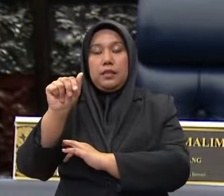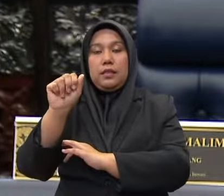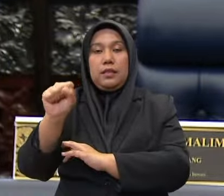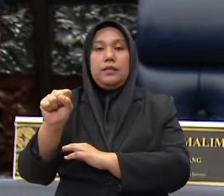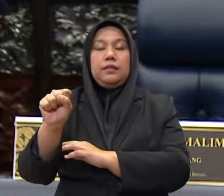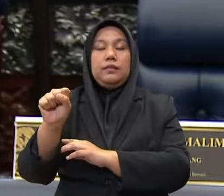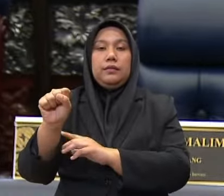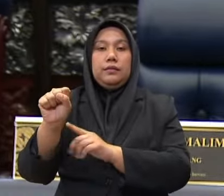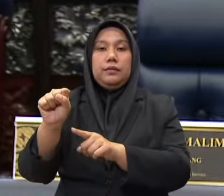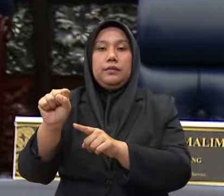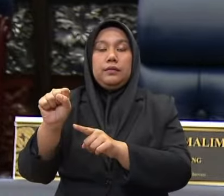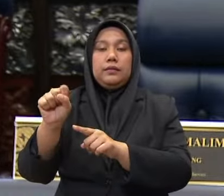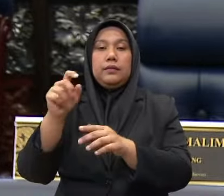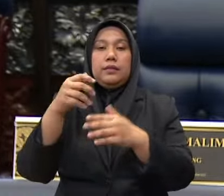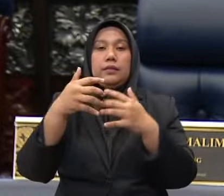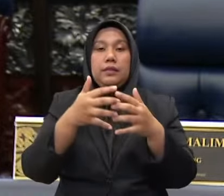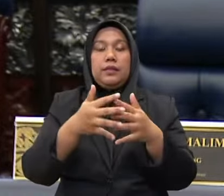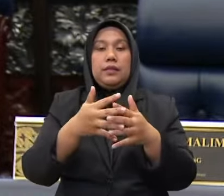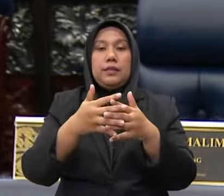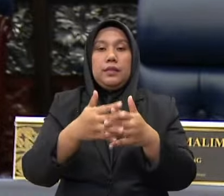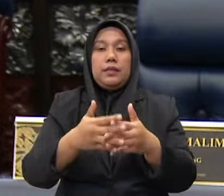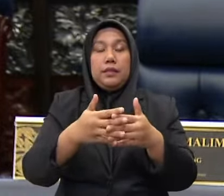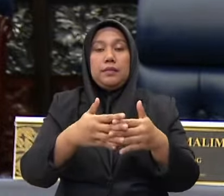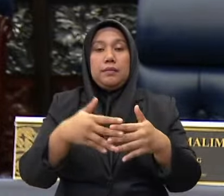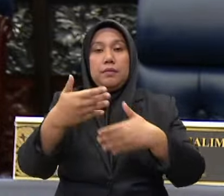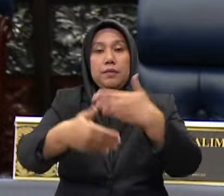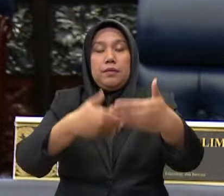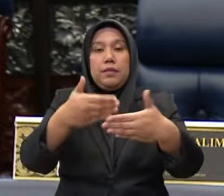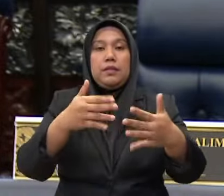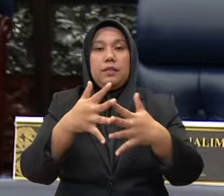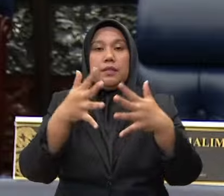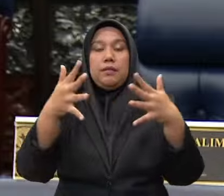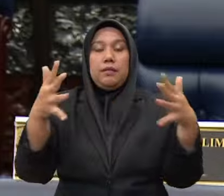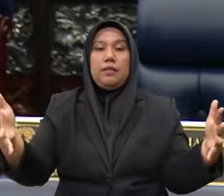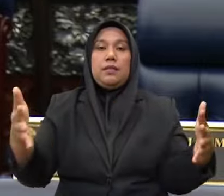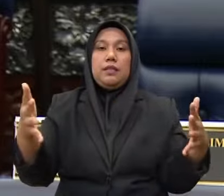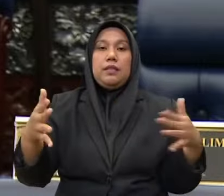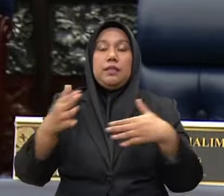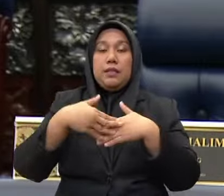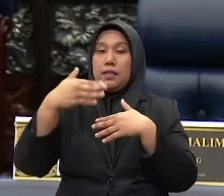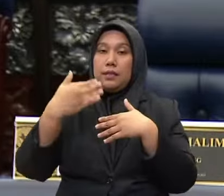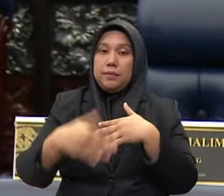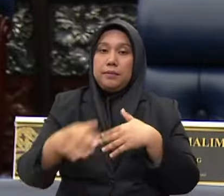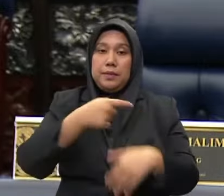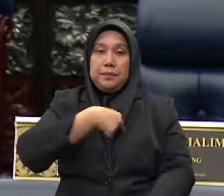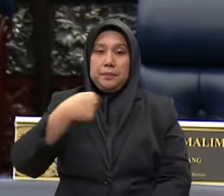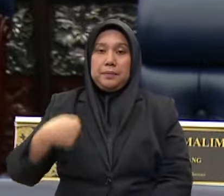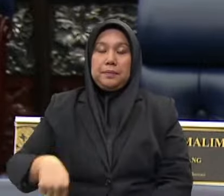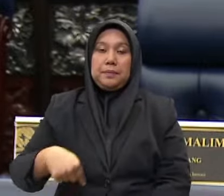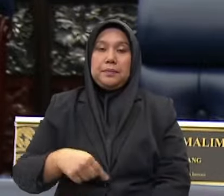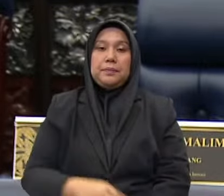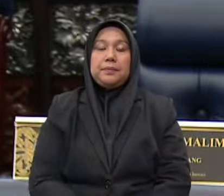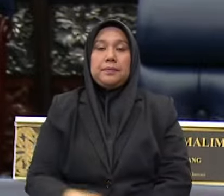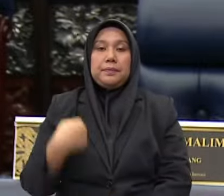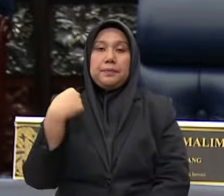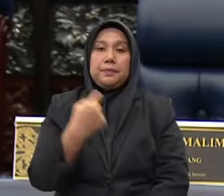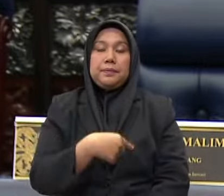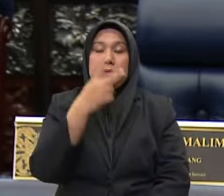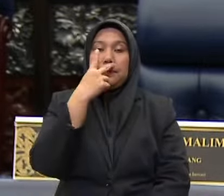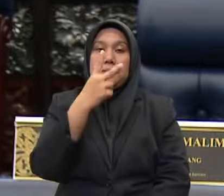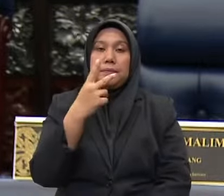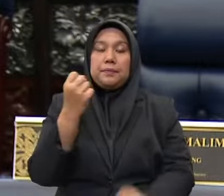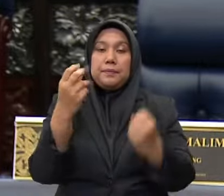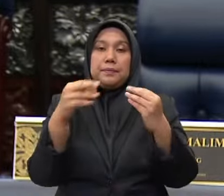kilang pemprosesan terbesar selepas negara China dan ya kita juga ada melihat beberapa